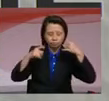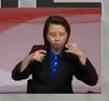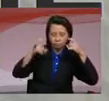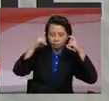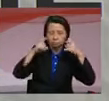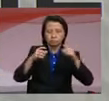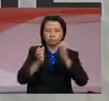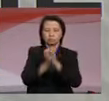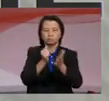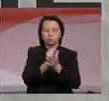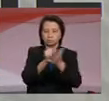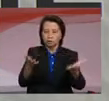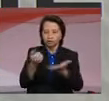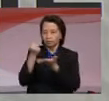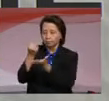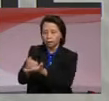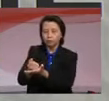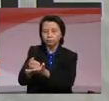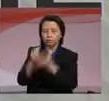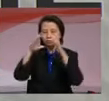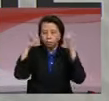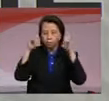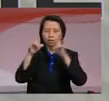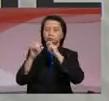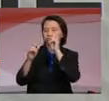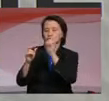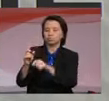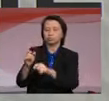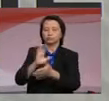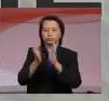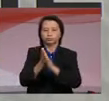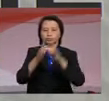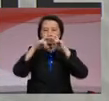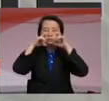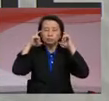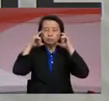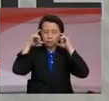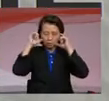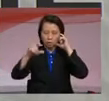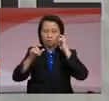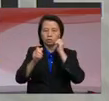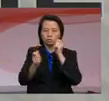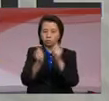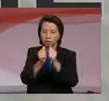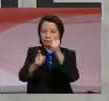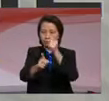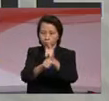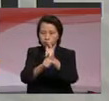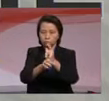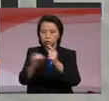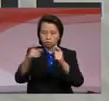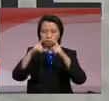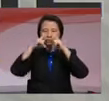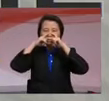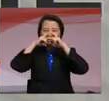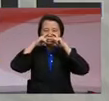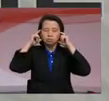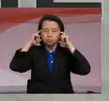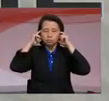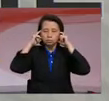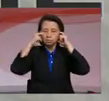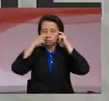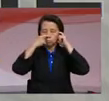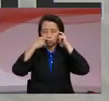muka tanpa bantuan. Selain itu, alat pelitup separuh muka perlu dipakai dengan betul dan menutupi ruang